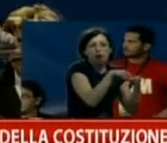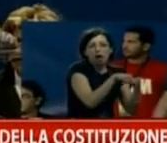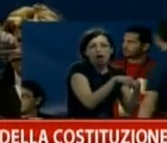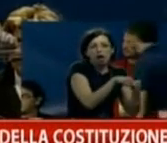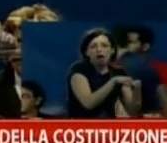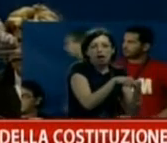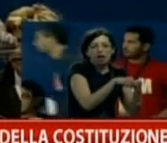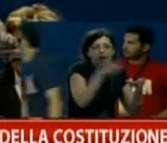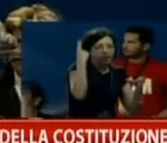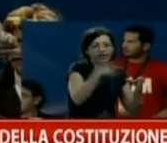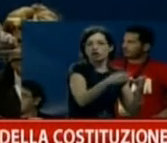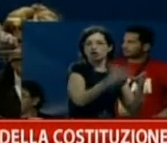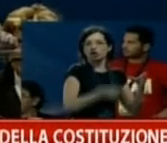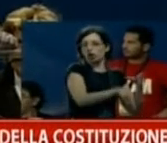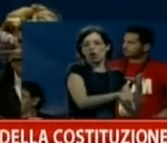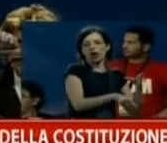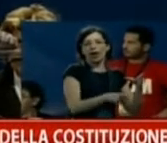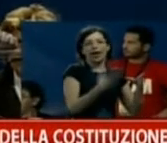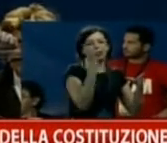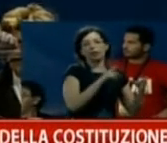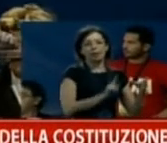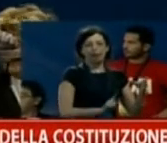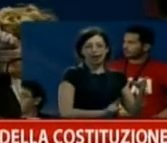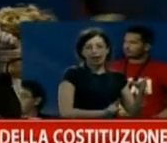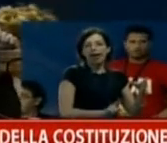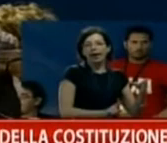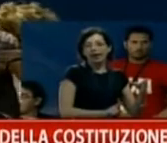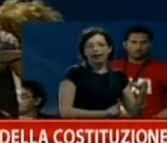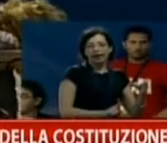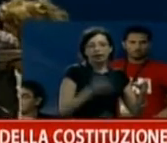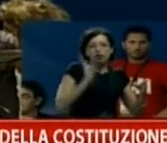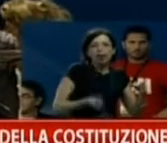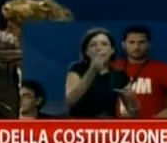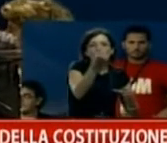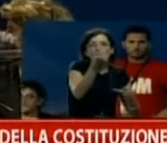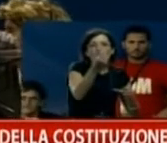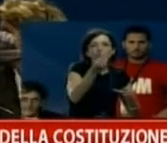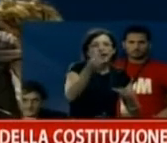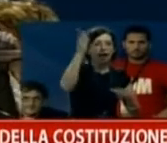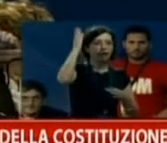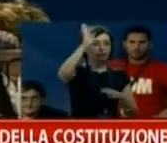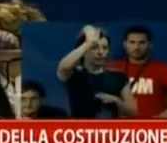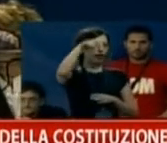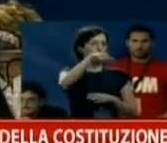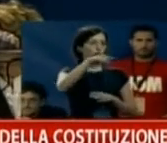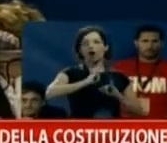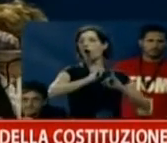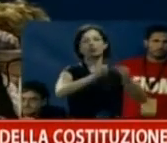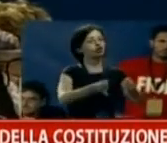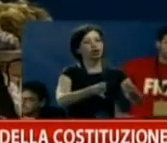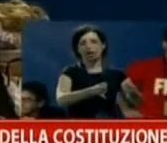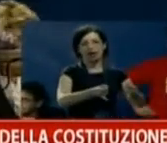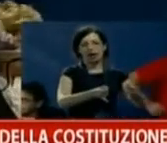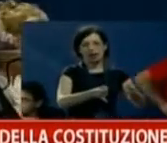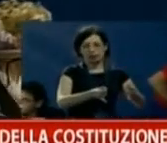uscire dalla logica della dittatura dell'economico, misurando gli impieghi delle risorse